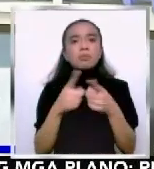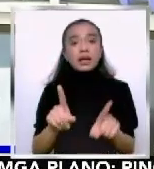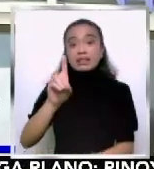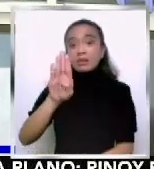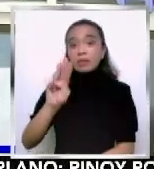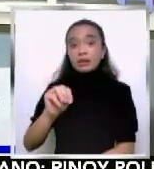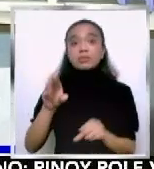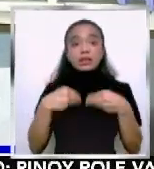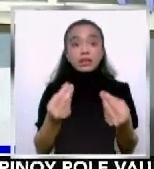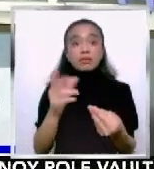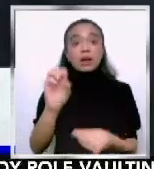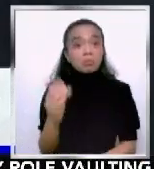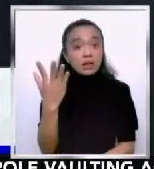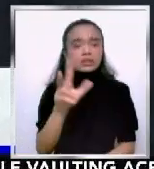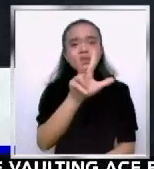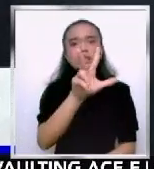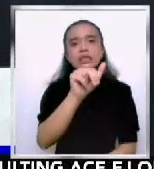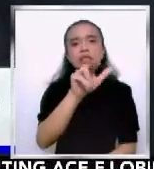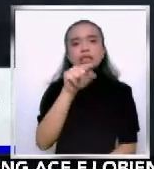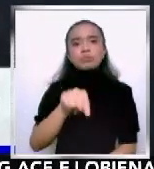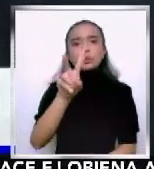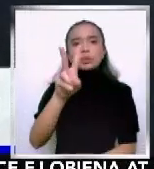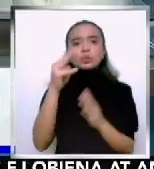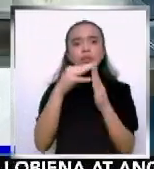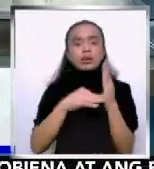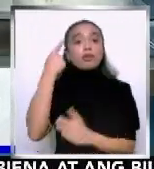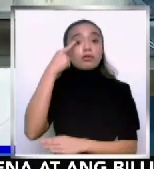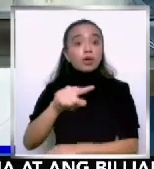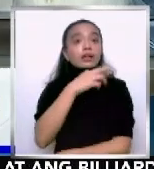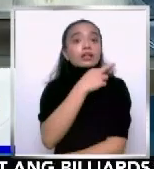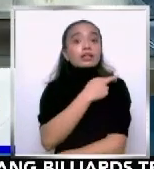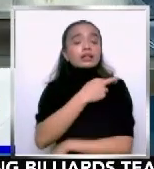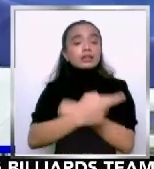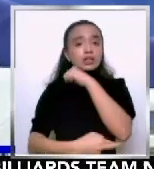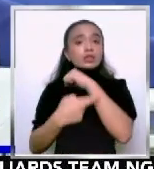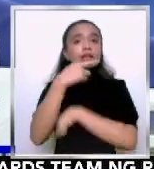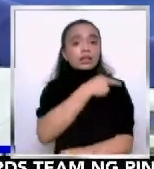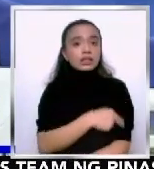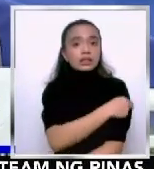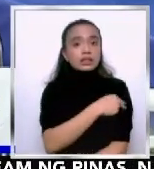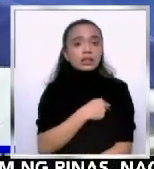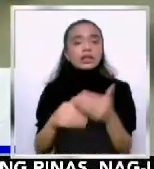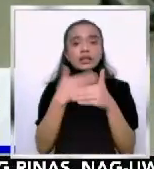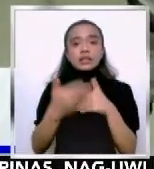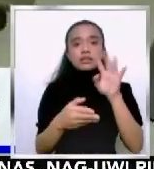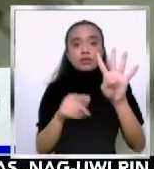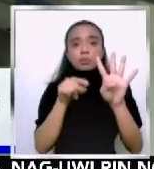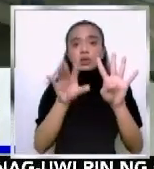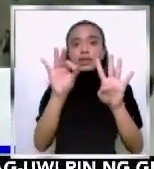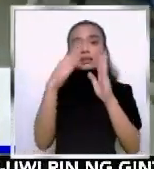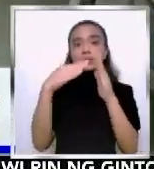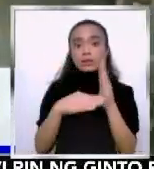ay 13.2 billion para sa regional hospitals at 4.9 billion para sa Metro Manila.